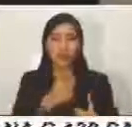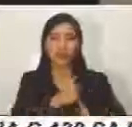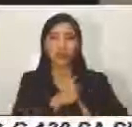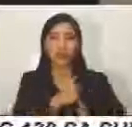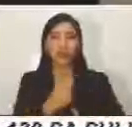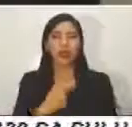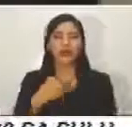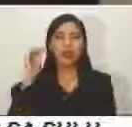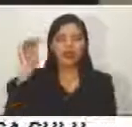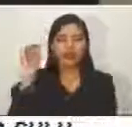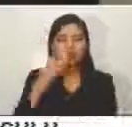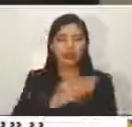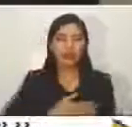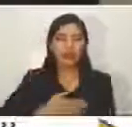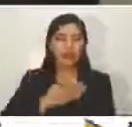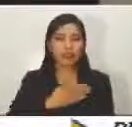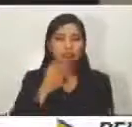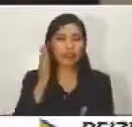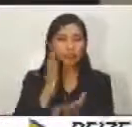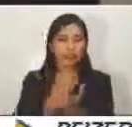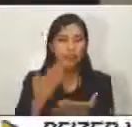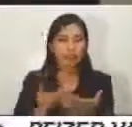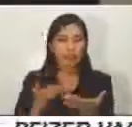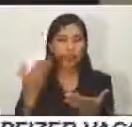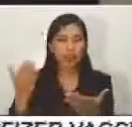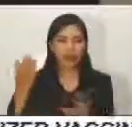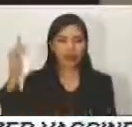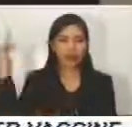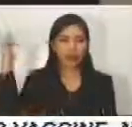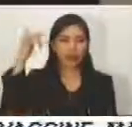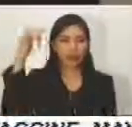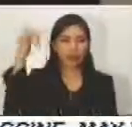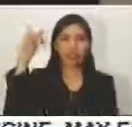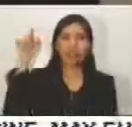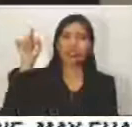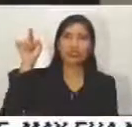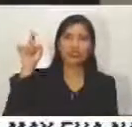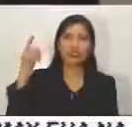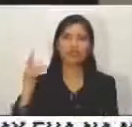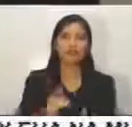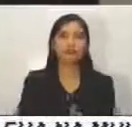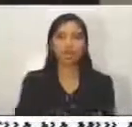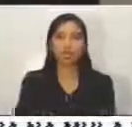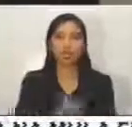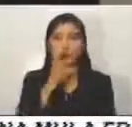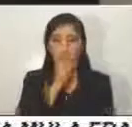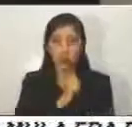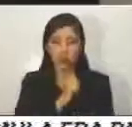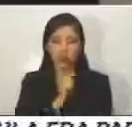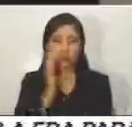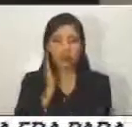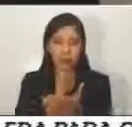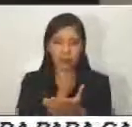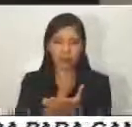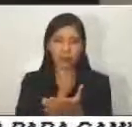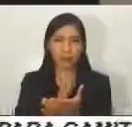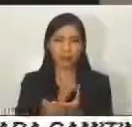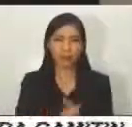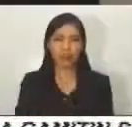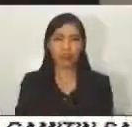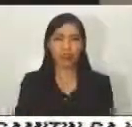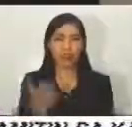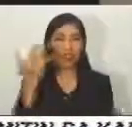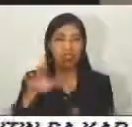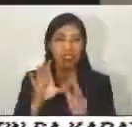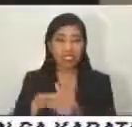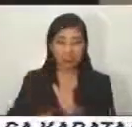Nawagan si Health Secretary Francisco Duque III para sa mas mahigpit na border control upang mapigilan ang pagpasok sa bansa